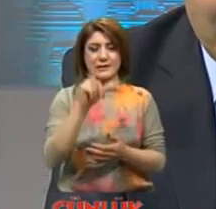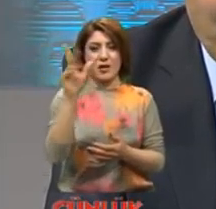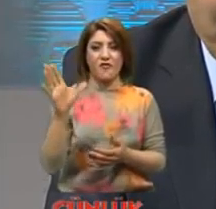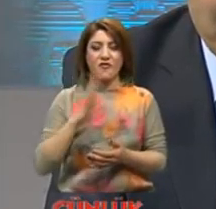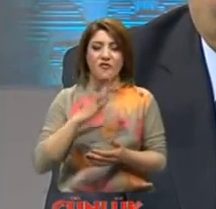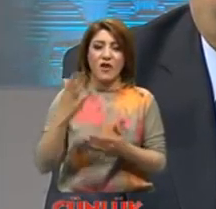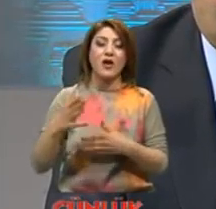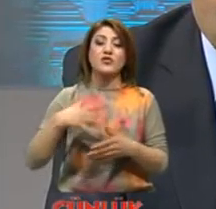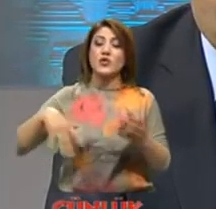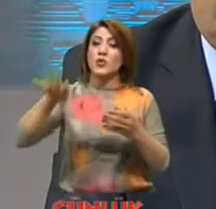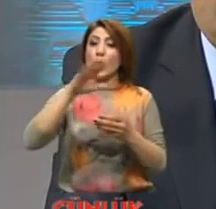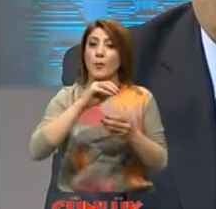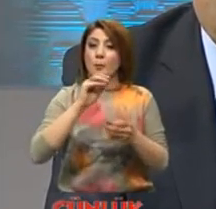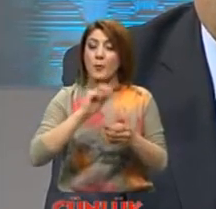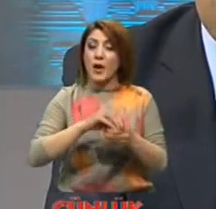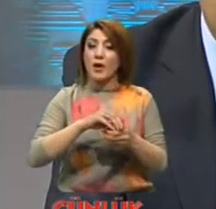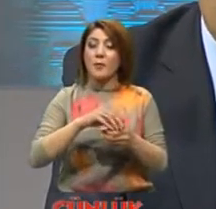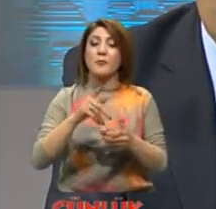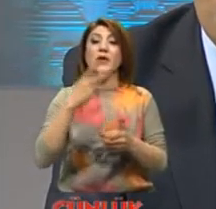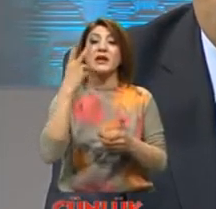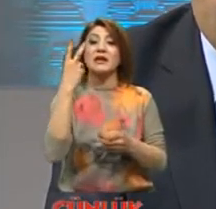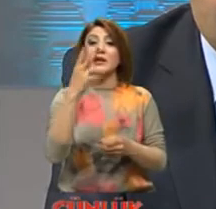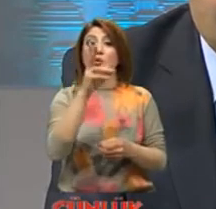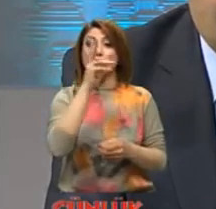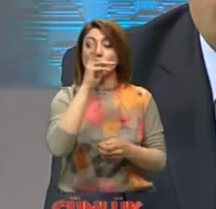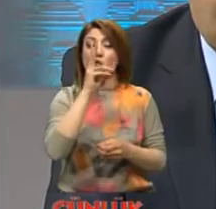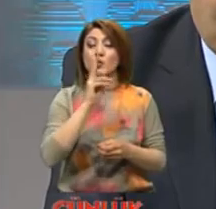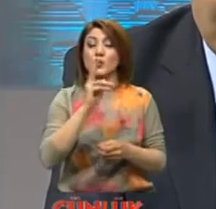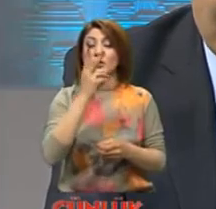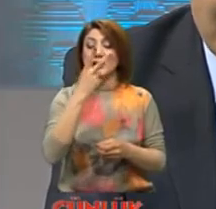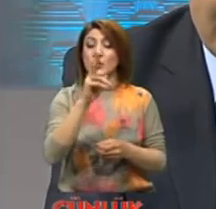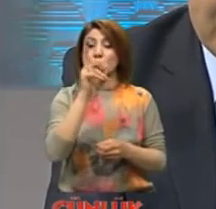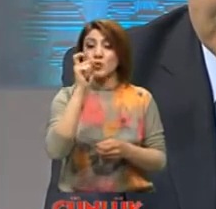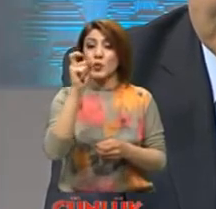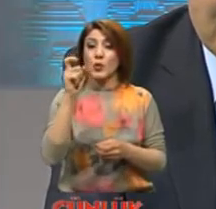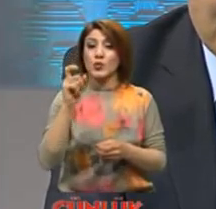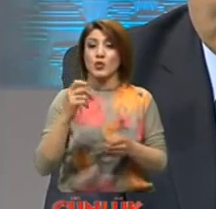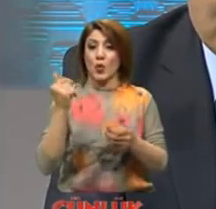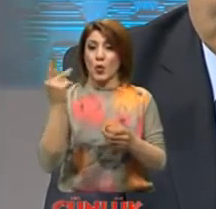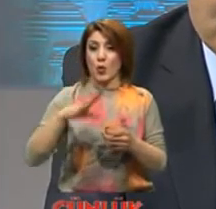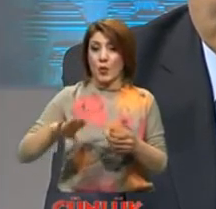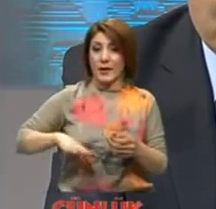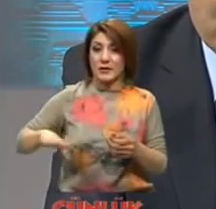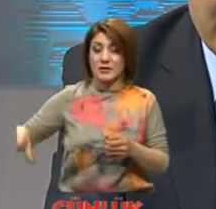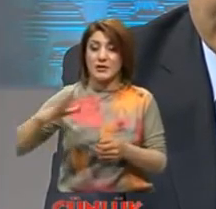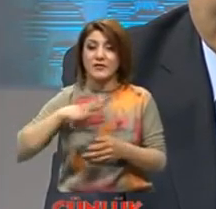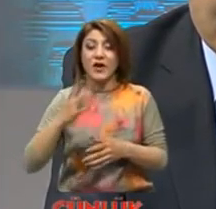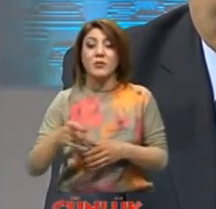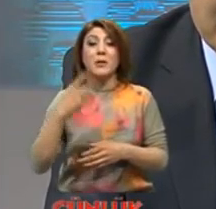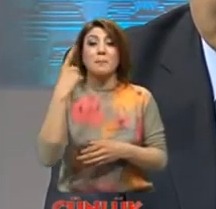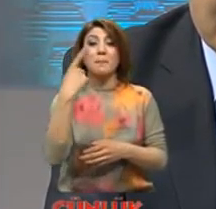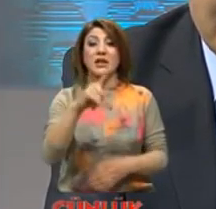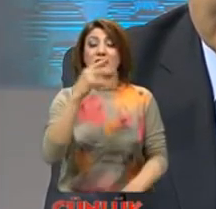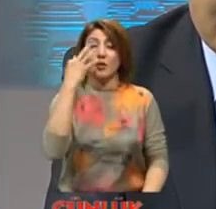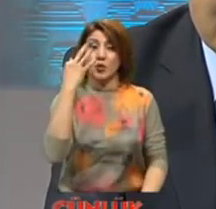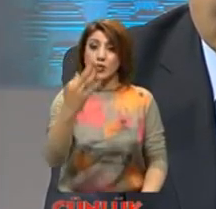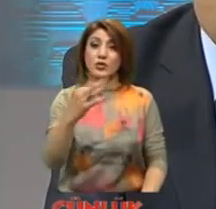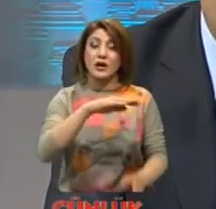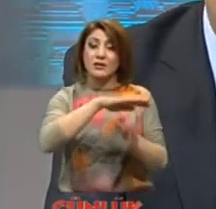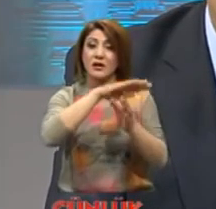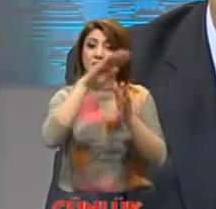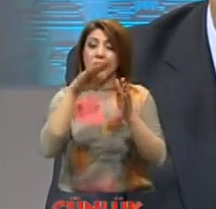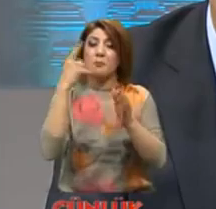getirdim. Toplam 9200 öğrenci varmış. Evet. Zaman zaman değişmiş. %3'lerden disiplin